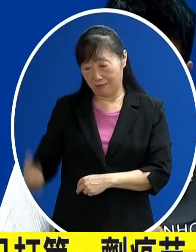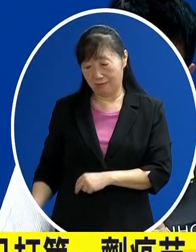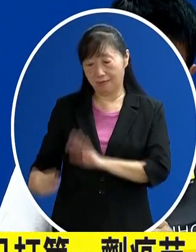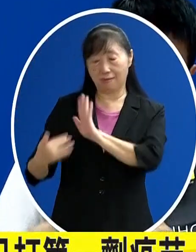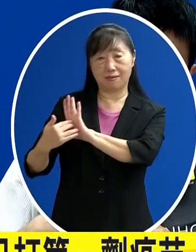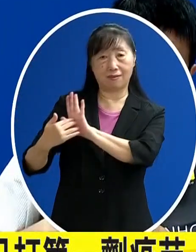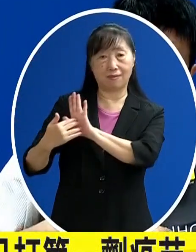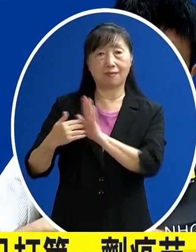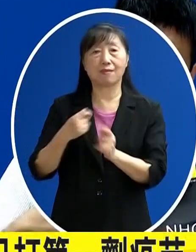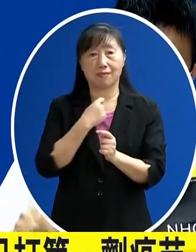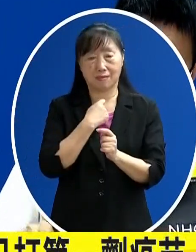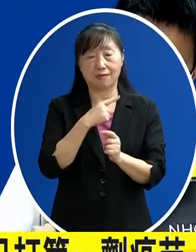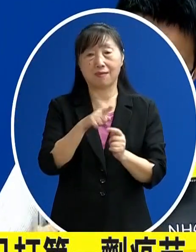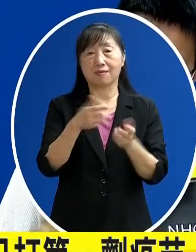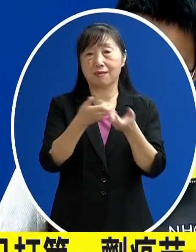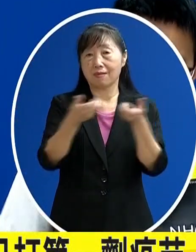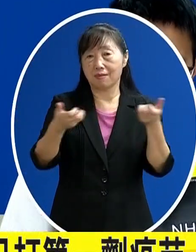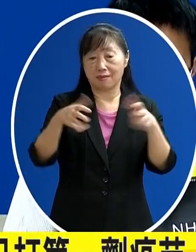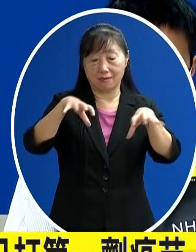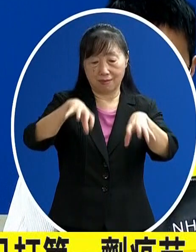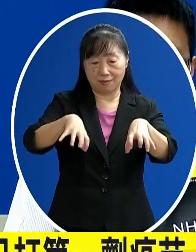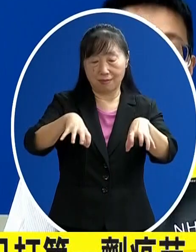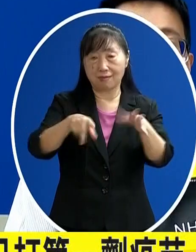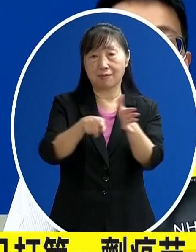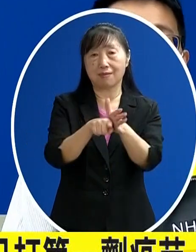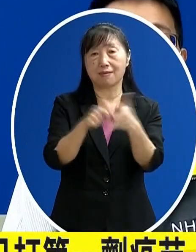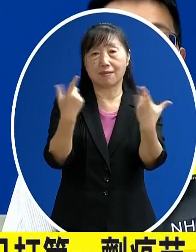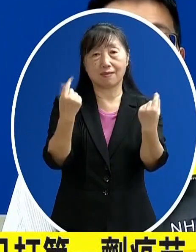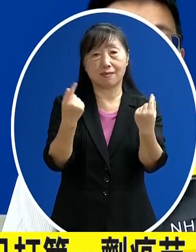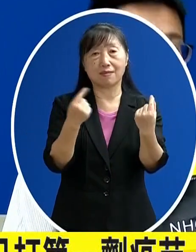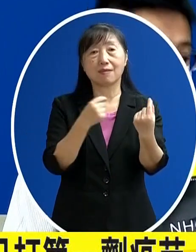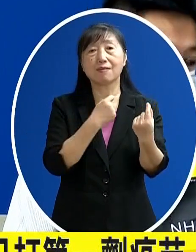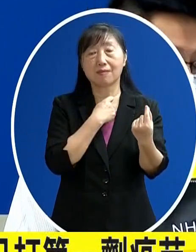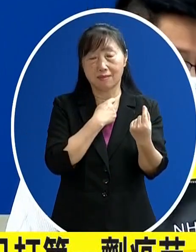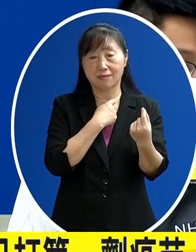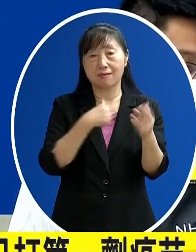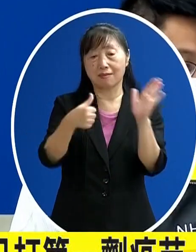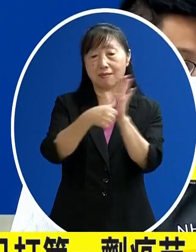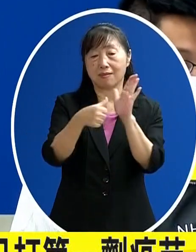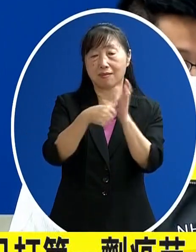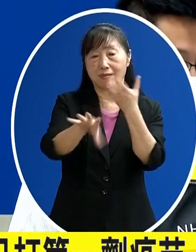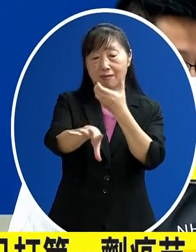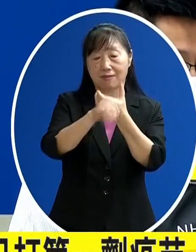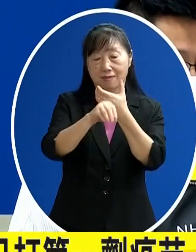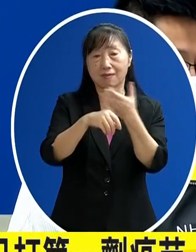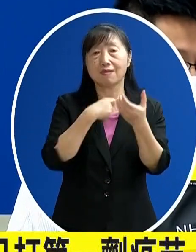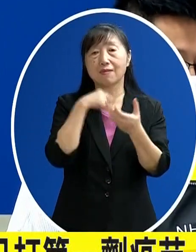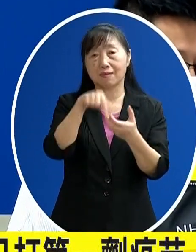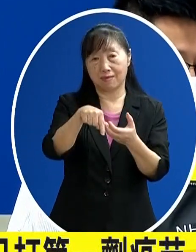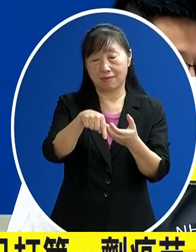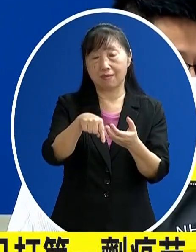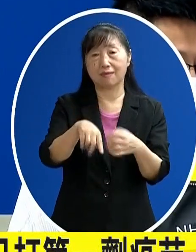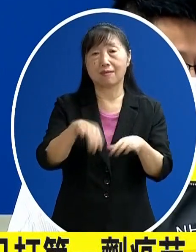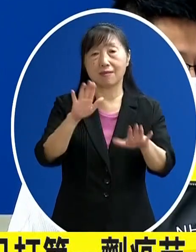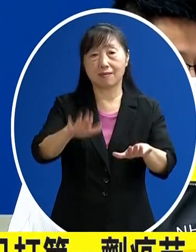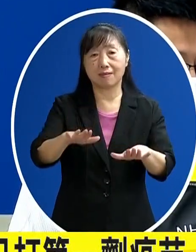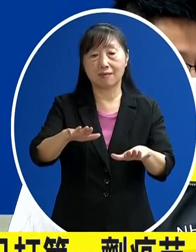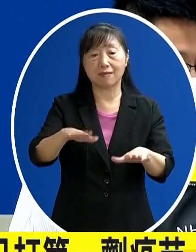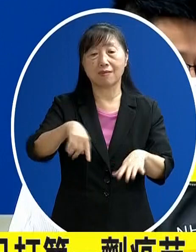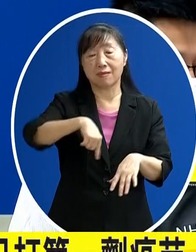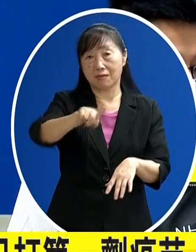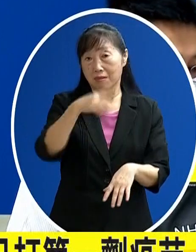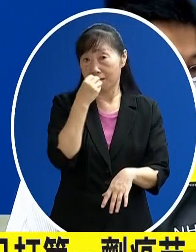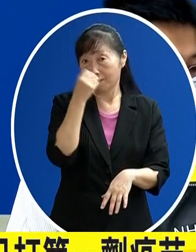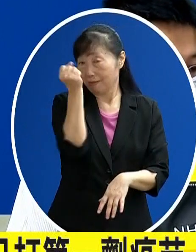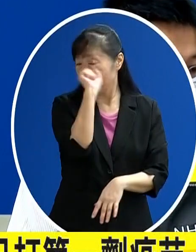隔。我们做分区的时候，还是要采10连制。那现场呢，一律禁止吃东